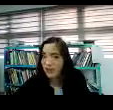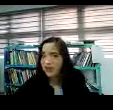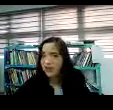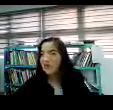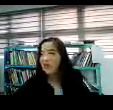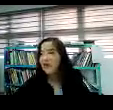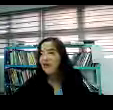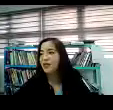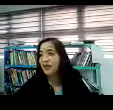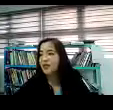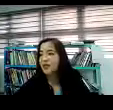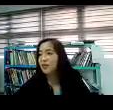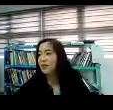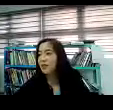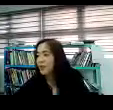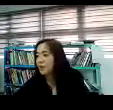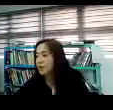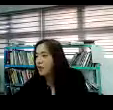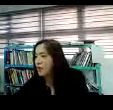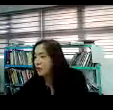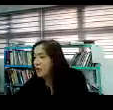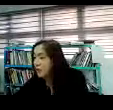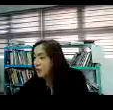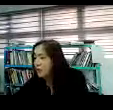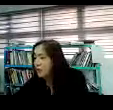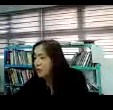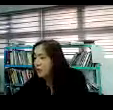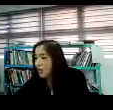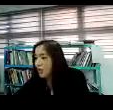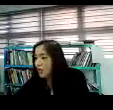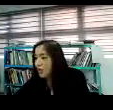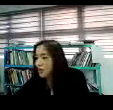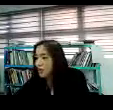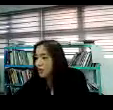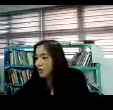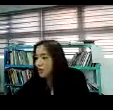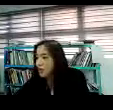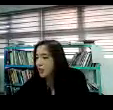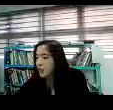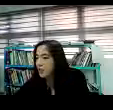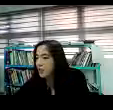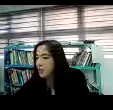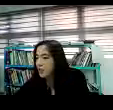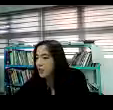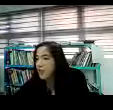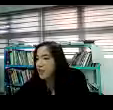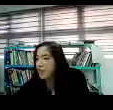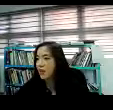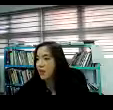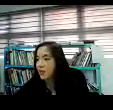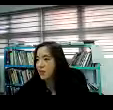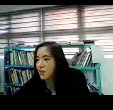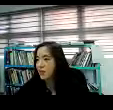open access na sites na pwede din po namin i-refer sa inyo. Usually, ang nire-refer namin is the